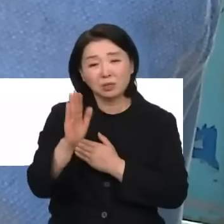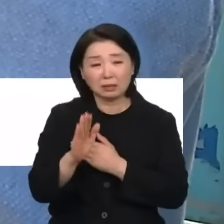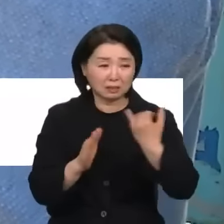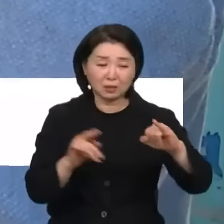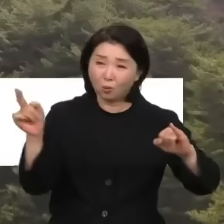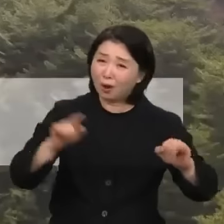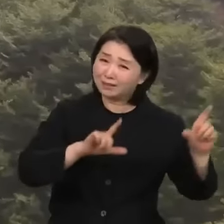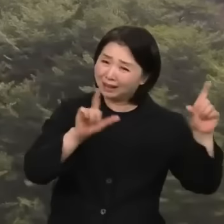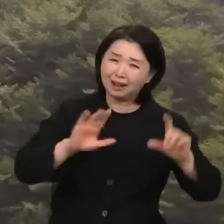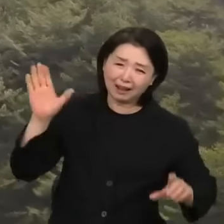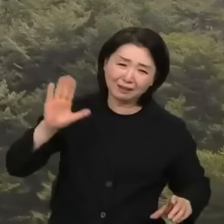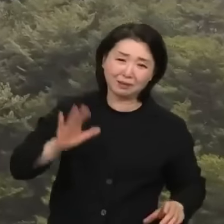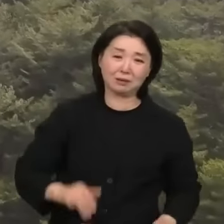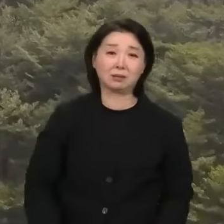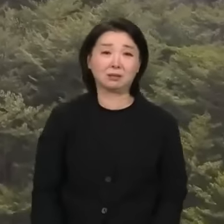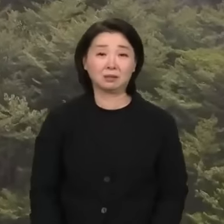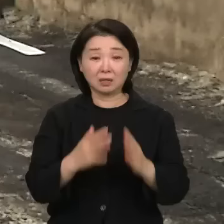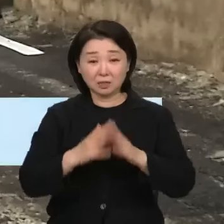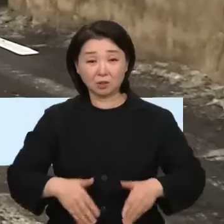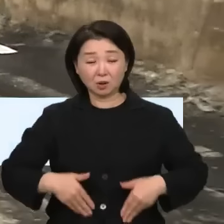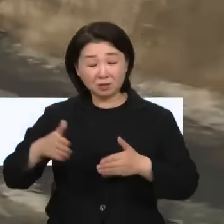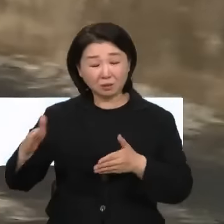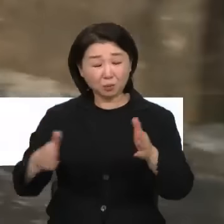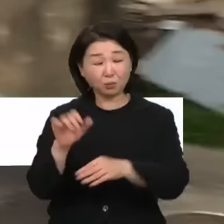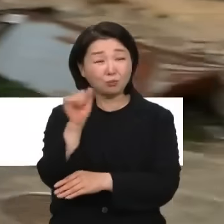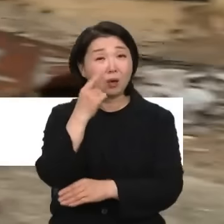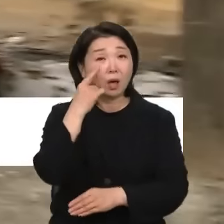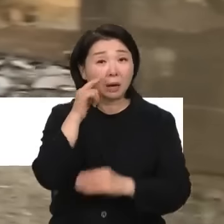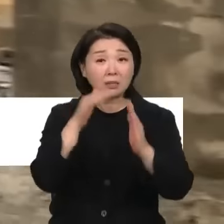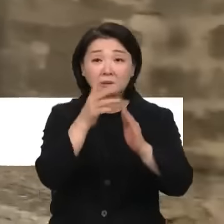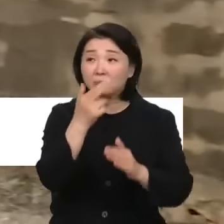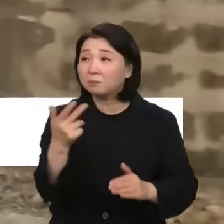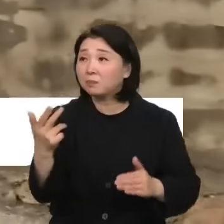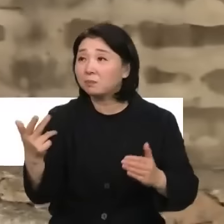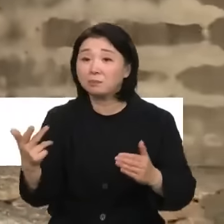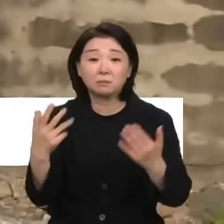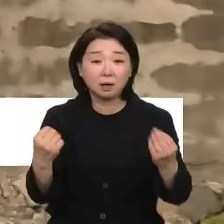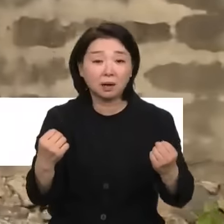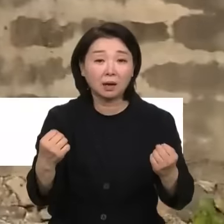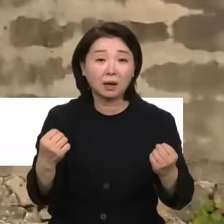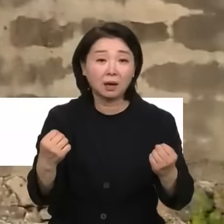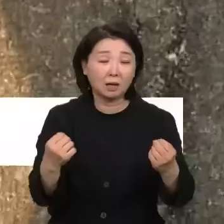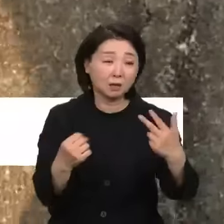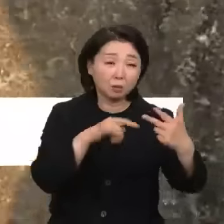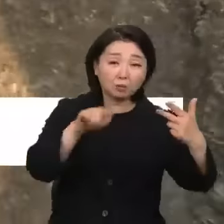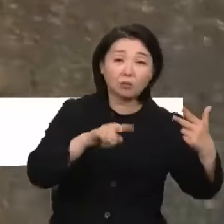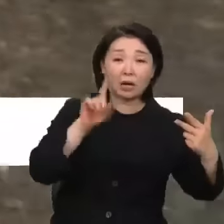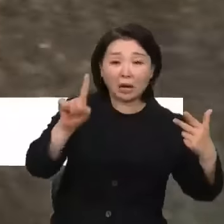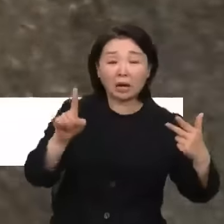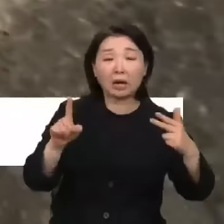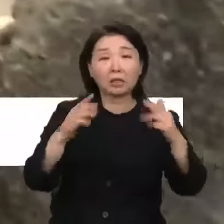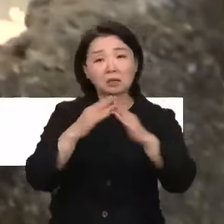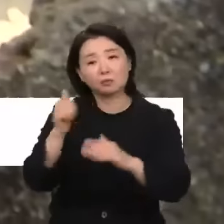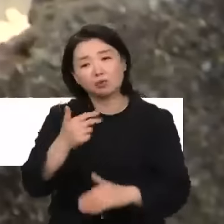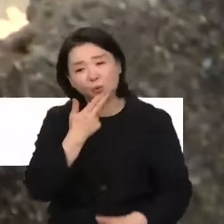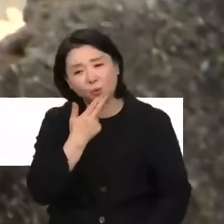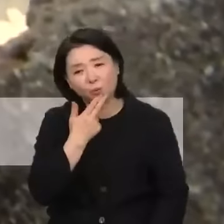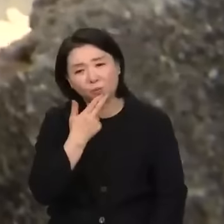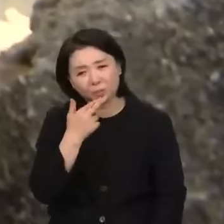살겠어요. 전남 지역 도로를 달리다 보면 곳곳이 빈집입니다. 7채 중에 한 채가 주인이 없는